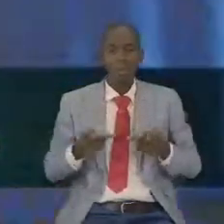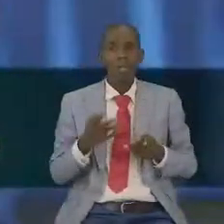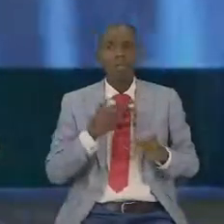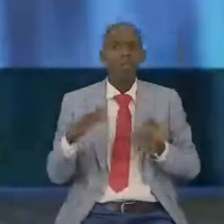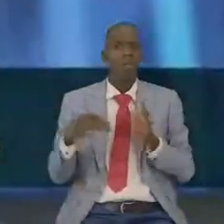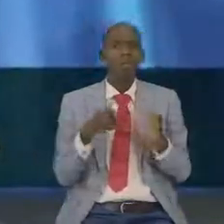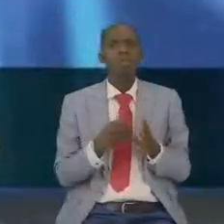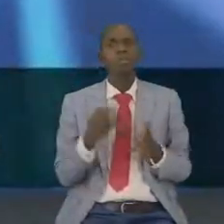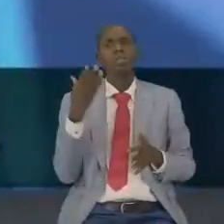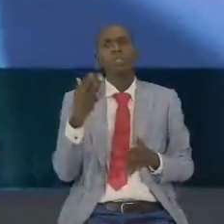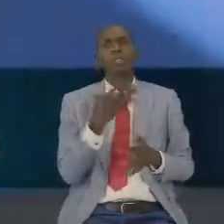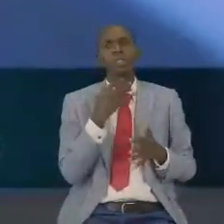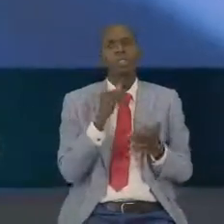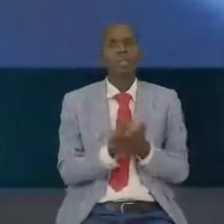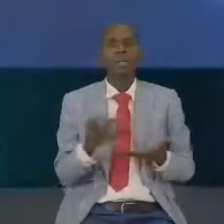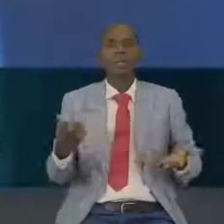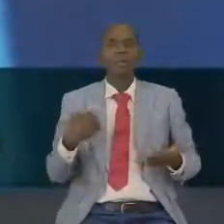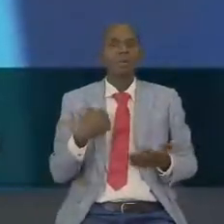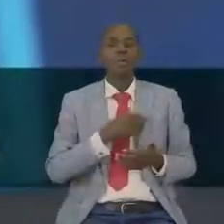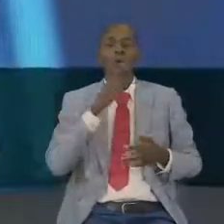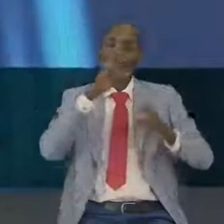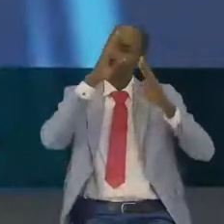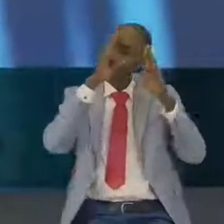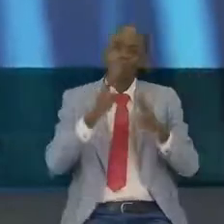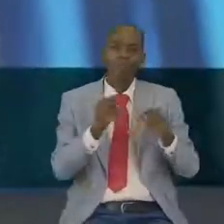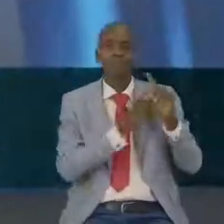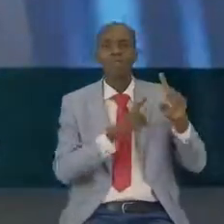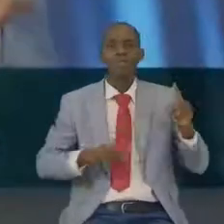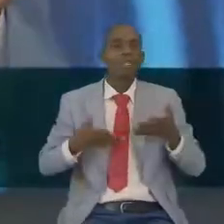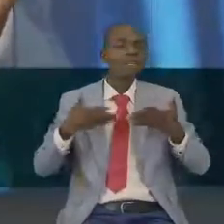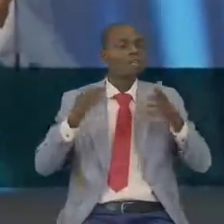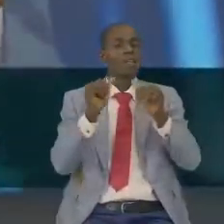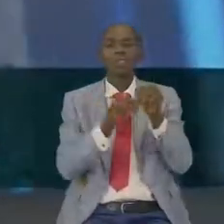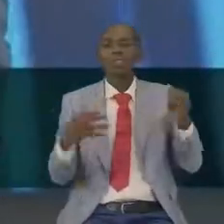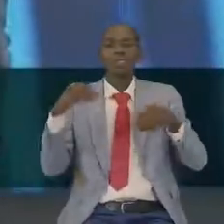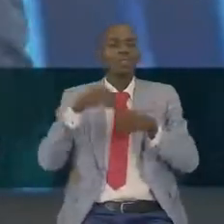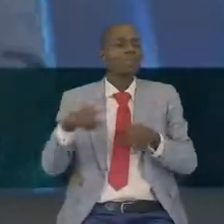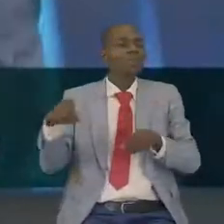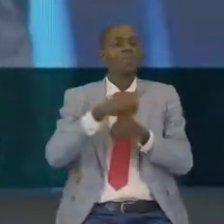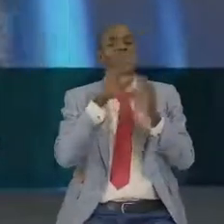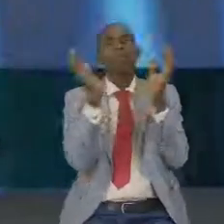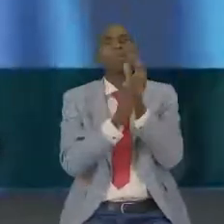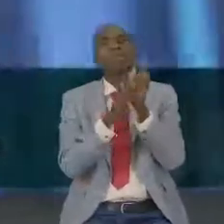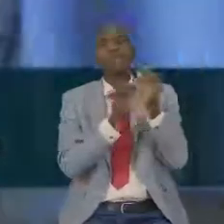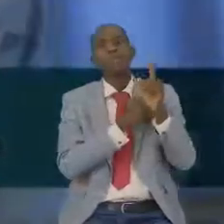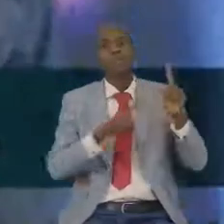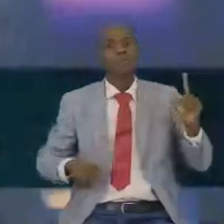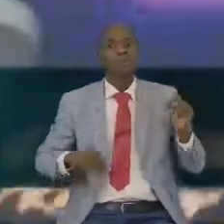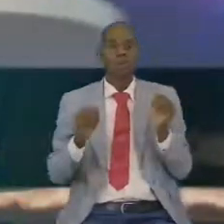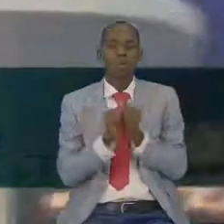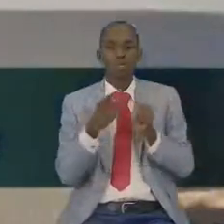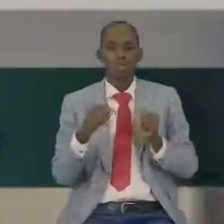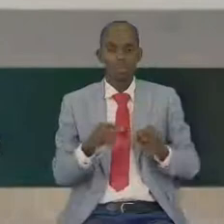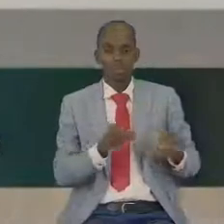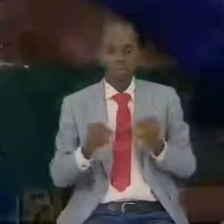disent... Ah, nous, en donnant le Seigneur, ils disent que tout ce qui est en toi loue l'Éternel. Avec le corps